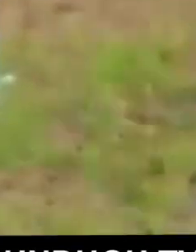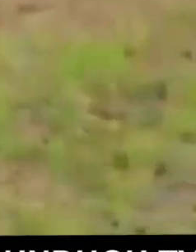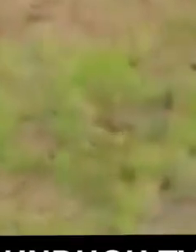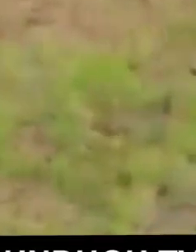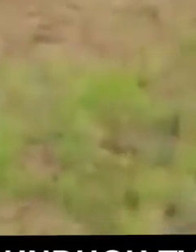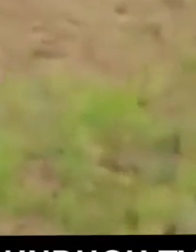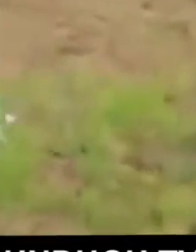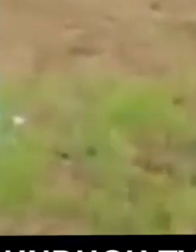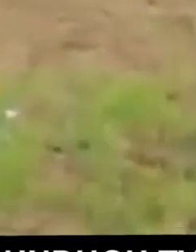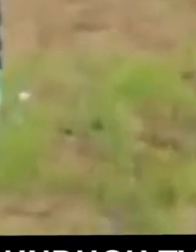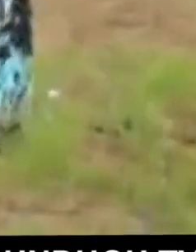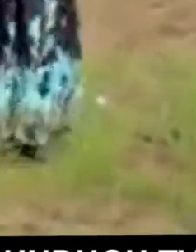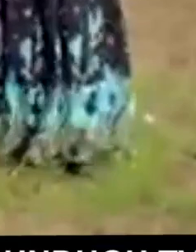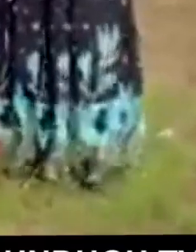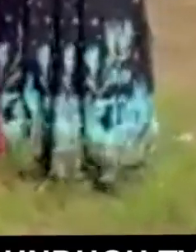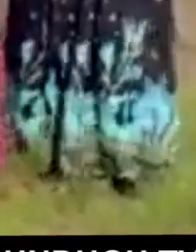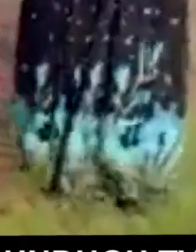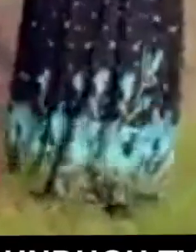ndani ya Kristo.